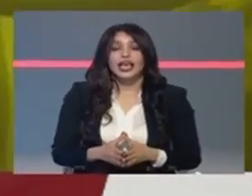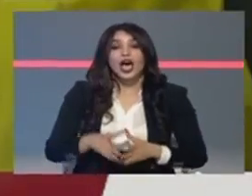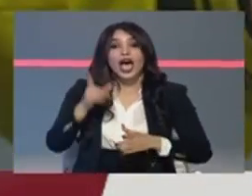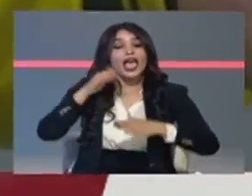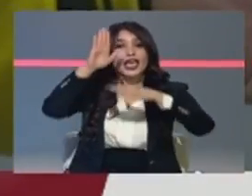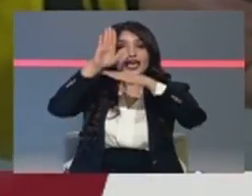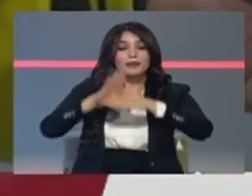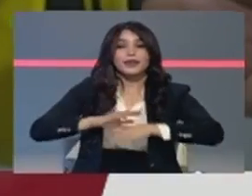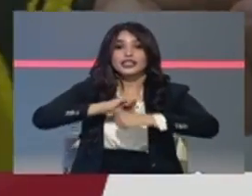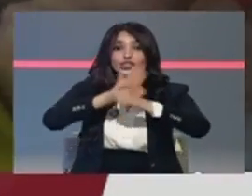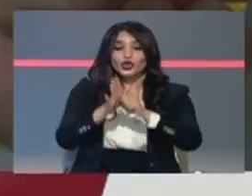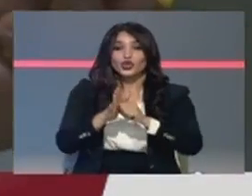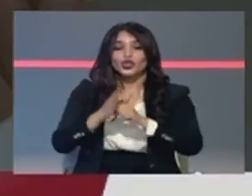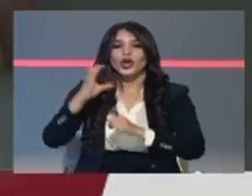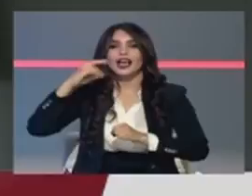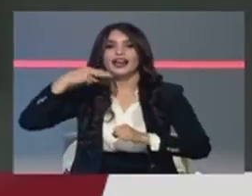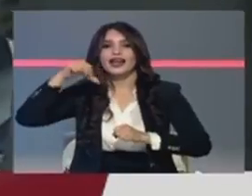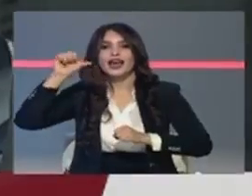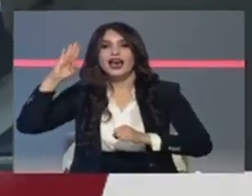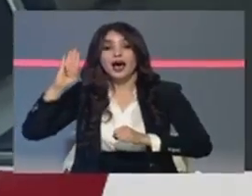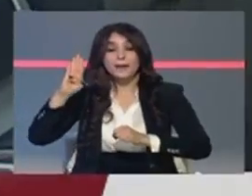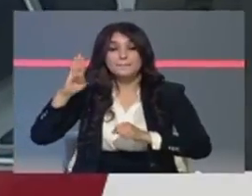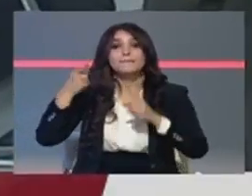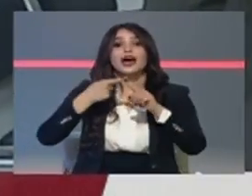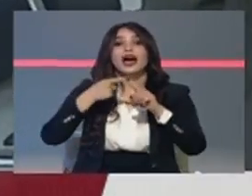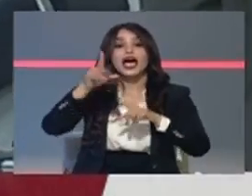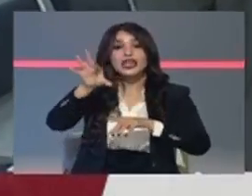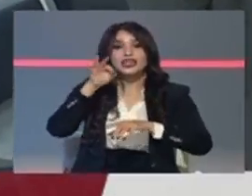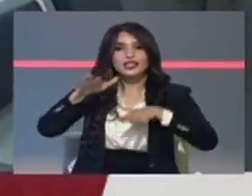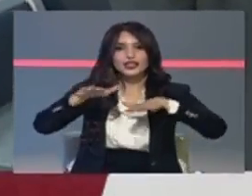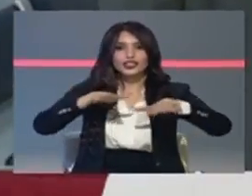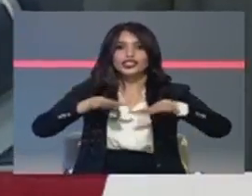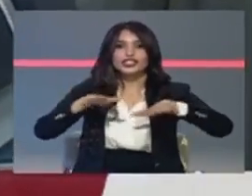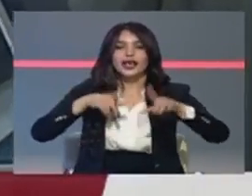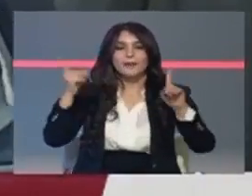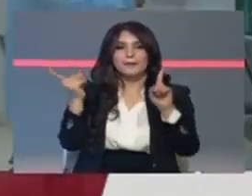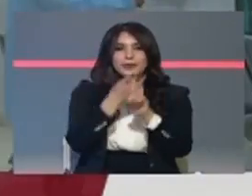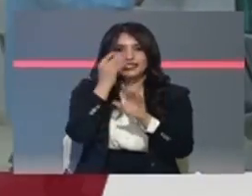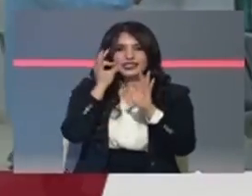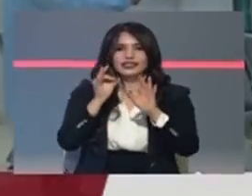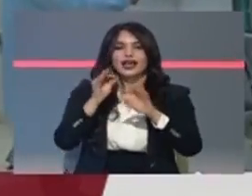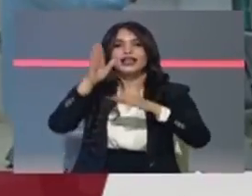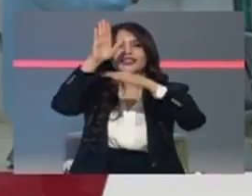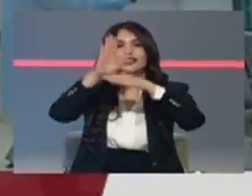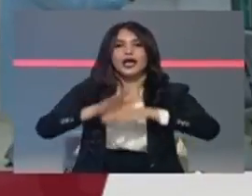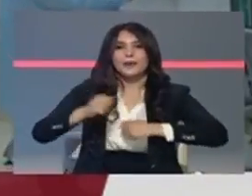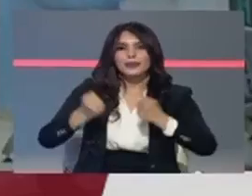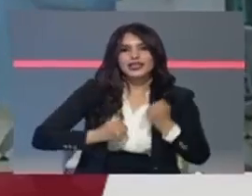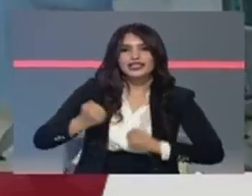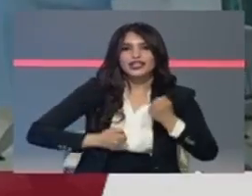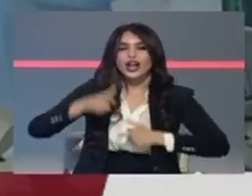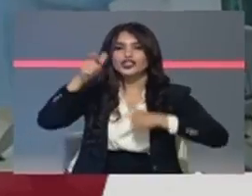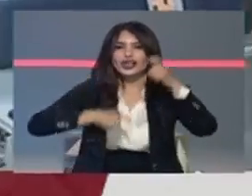توقياً من فيروس كورونا، الصندوق الوطني للتأمين على المرض يتخذ إجراءات استثنائية لتأمين خدمات